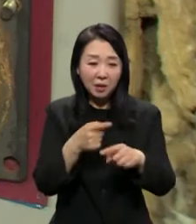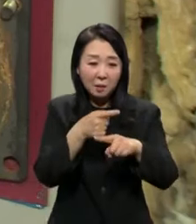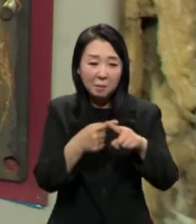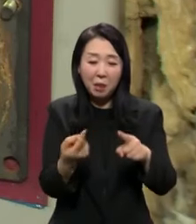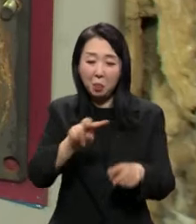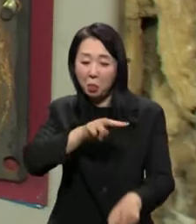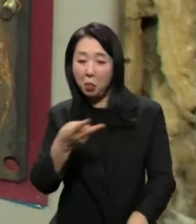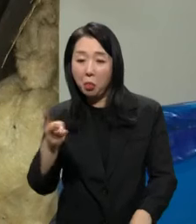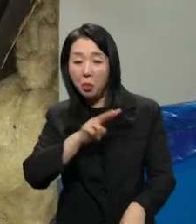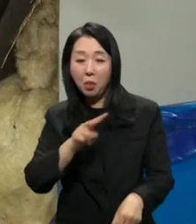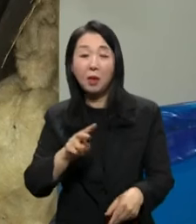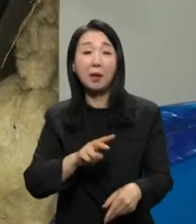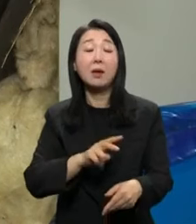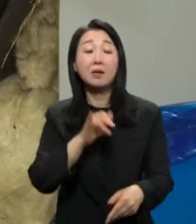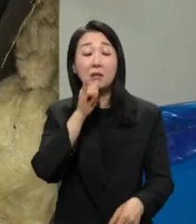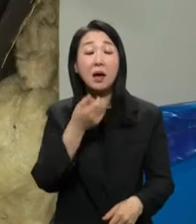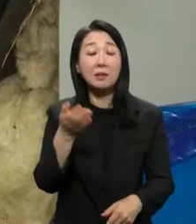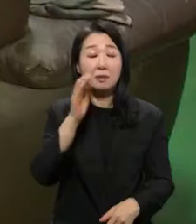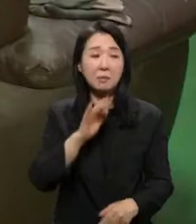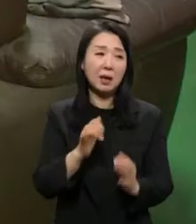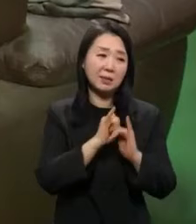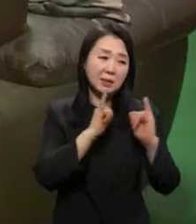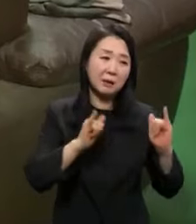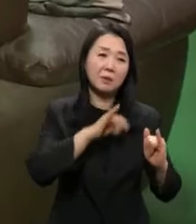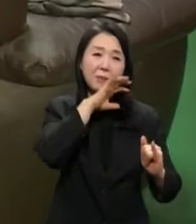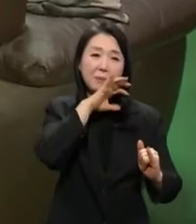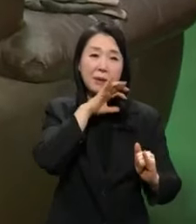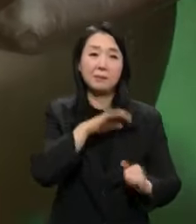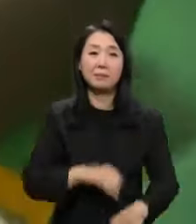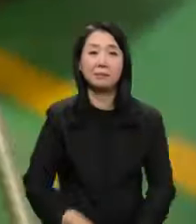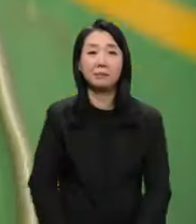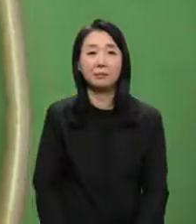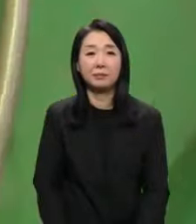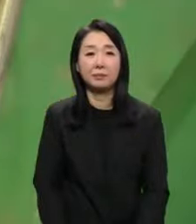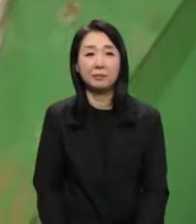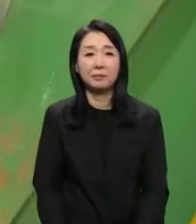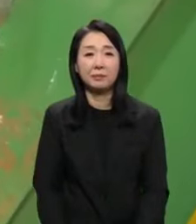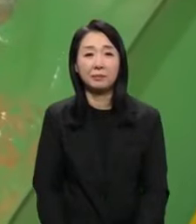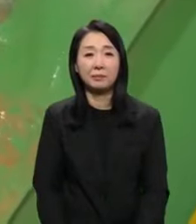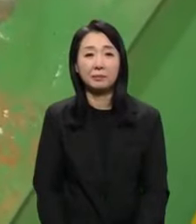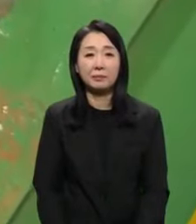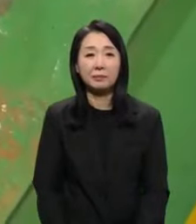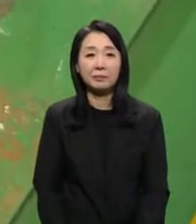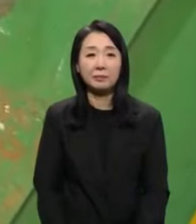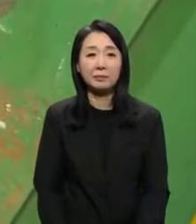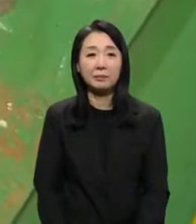하겠다고 했지만 주민들 반발은 여전합니다. JTBC 권민재입니다.